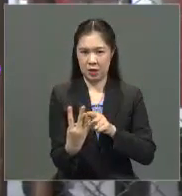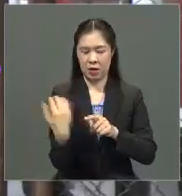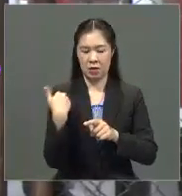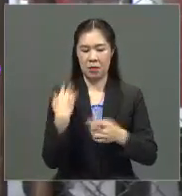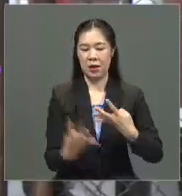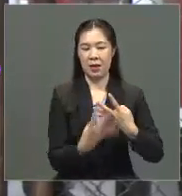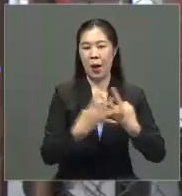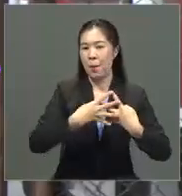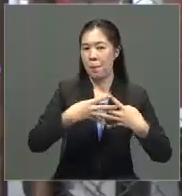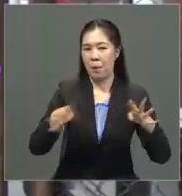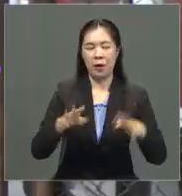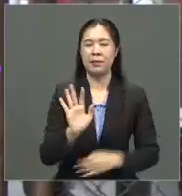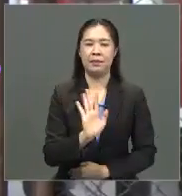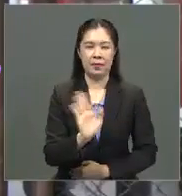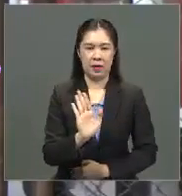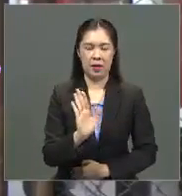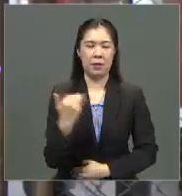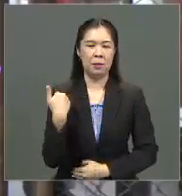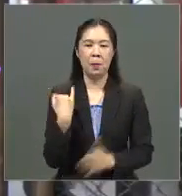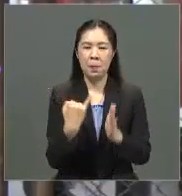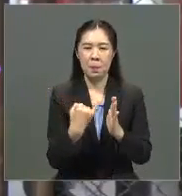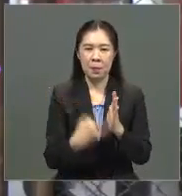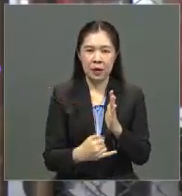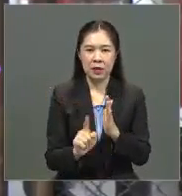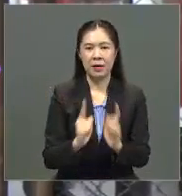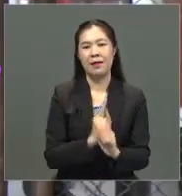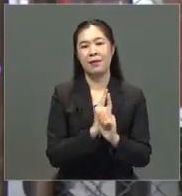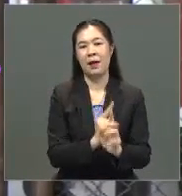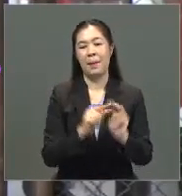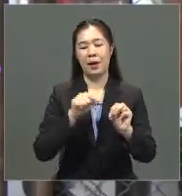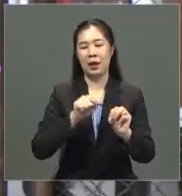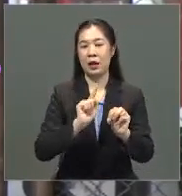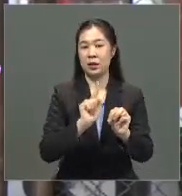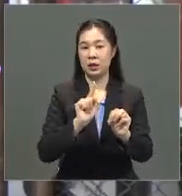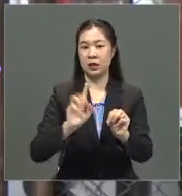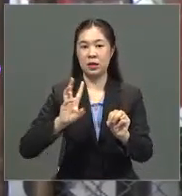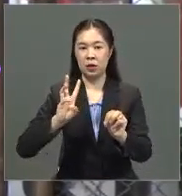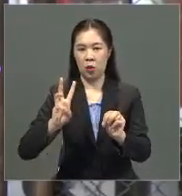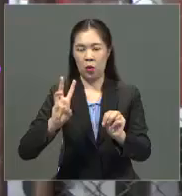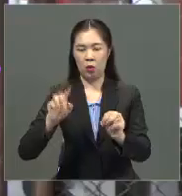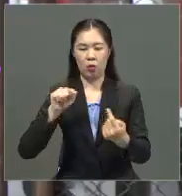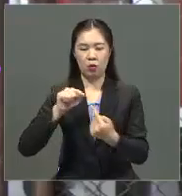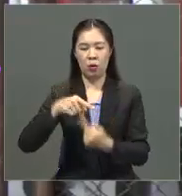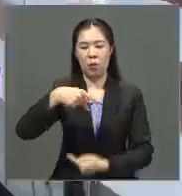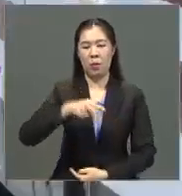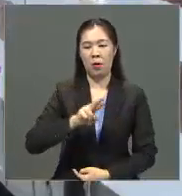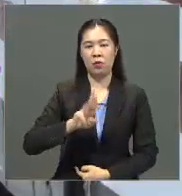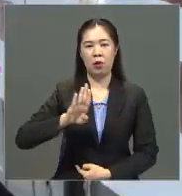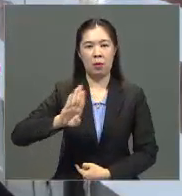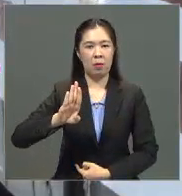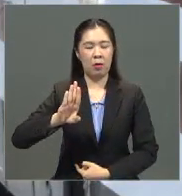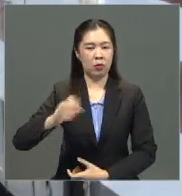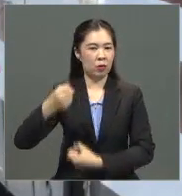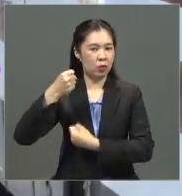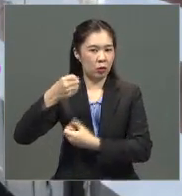อนุญาตให้ประกันตัวและก็มีการตั้งข้อหาอย่างเช่นตามมาตรา 116นะครับพรบการชุมนุมพ.ร.บ.ควบคุมการ